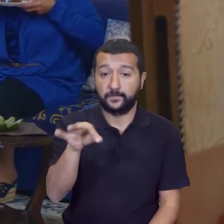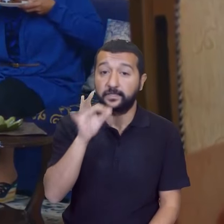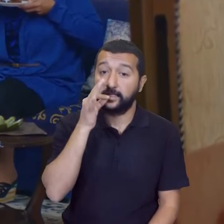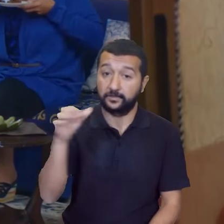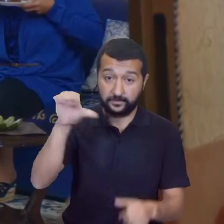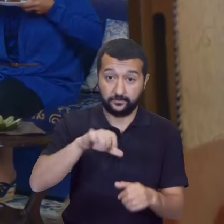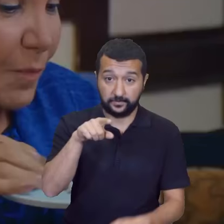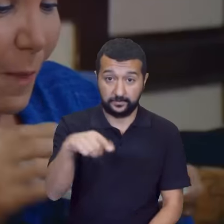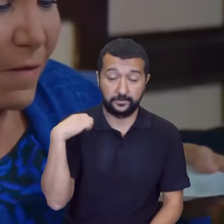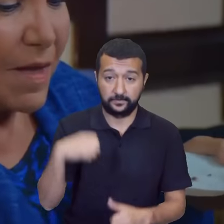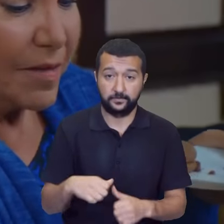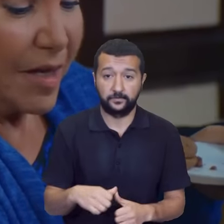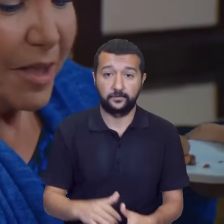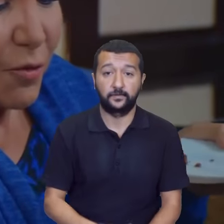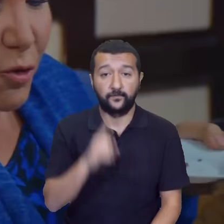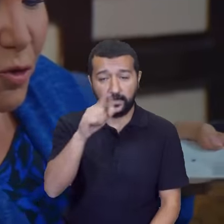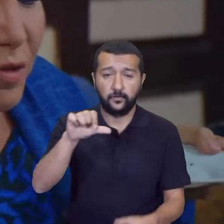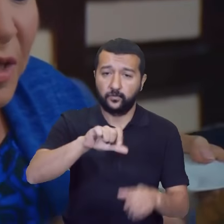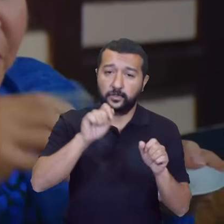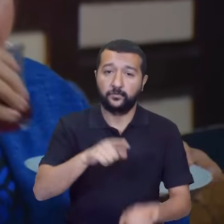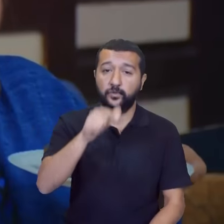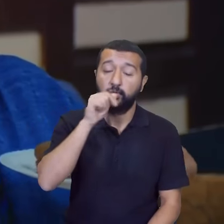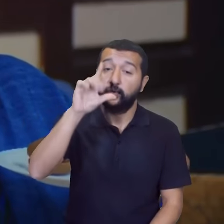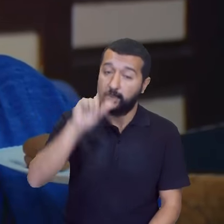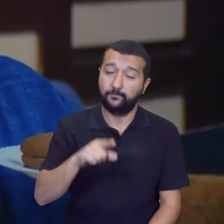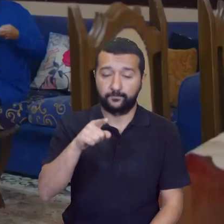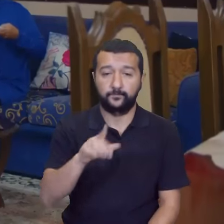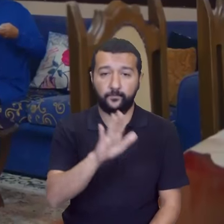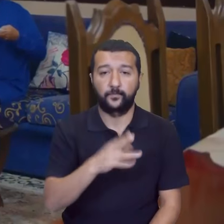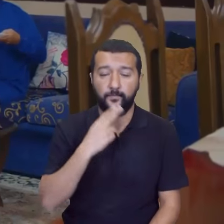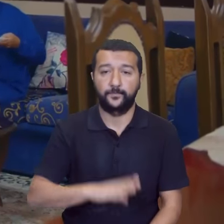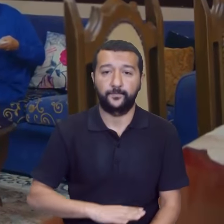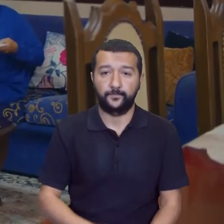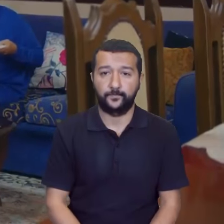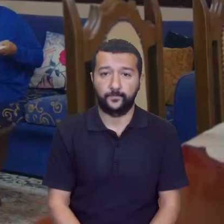Çayınızı tazeleyeyim mi Adile anne? Vallahi tazele. Dur şunu bitireyim de kızım.